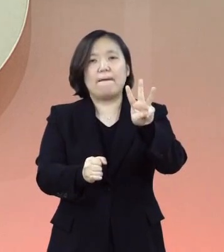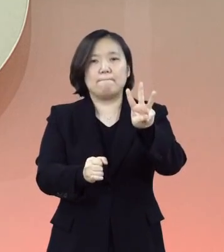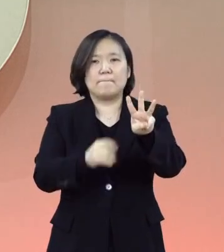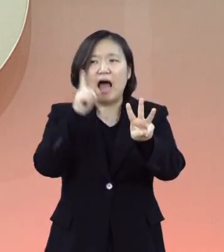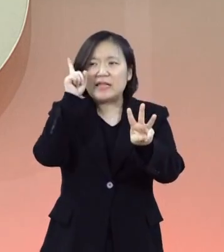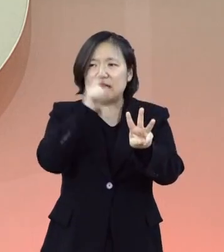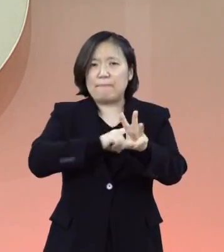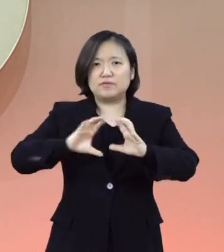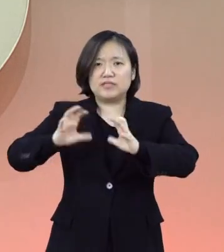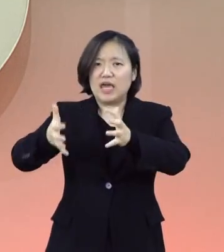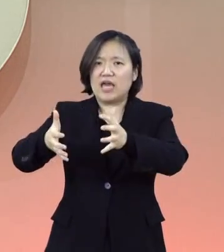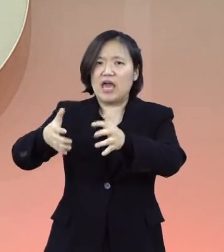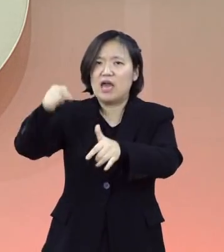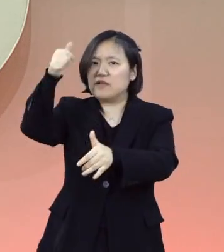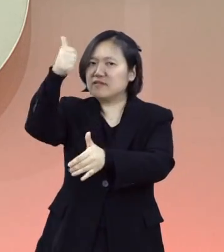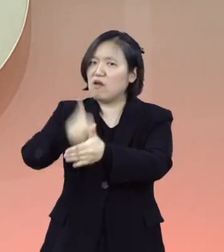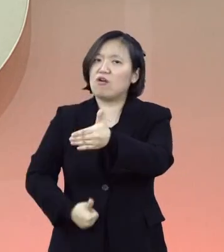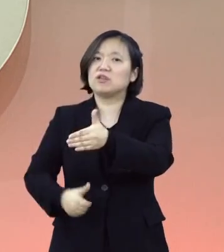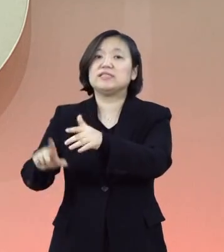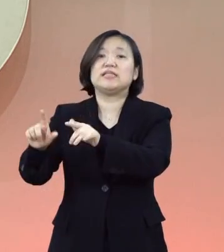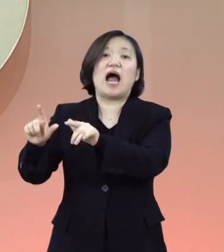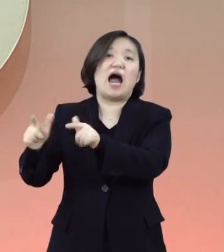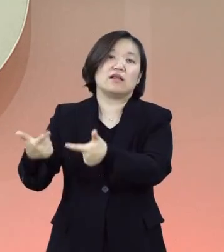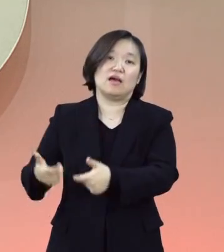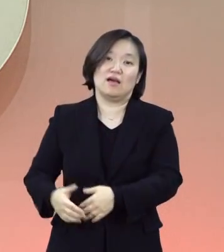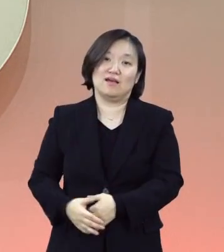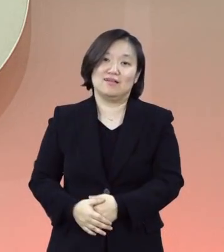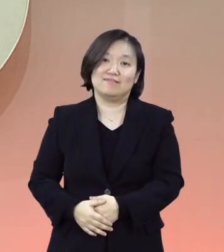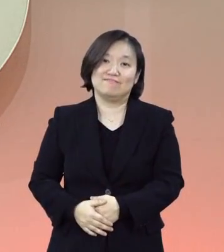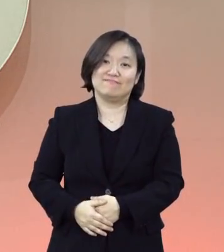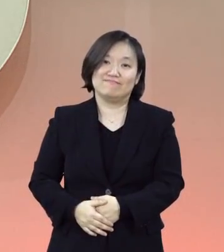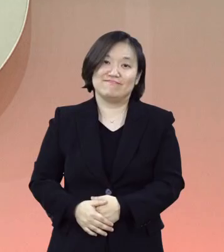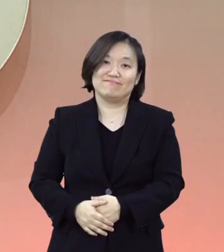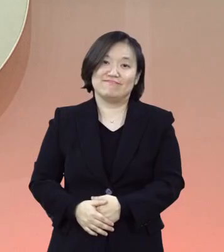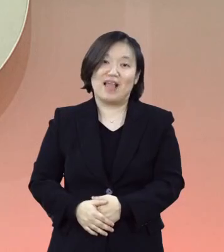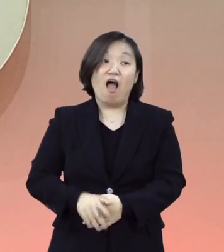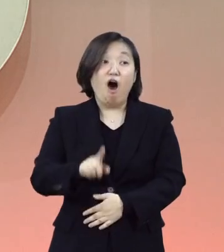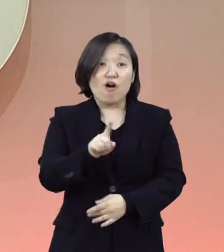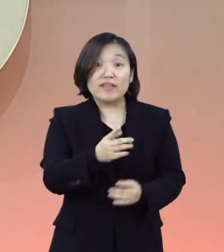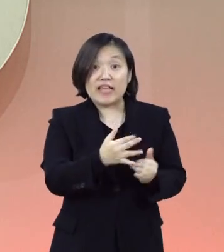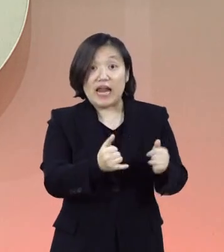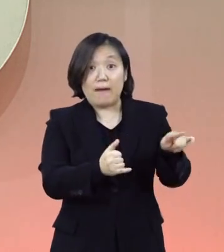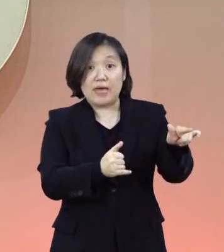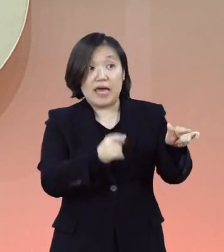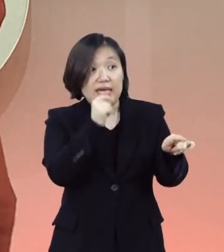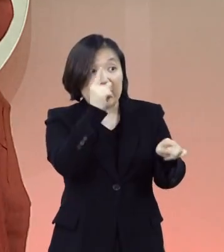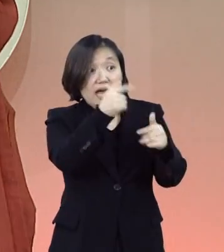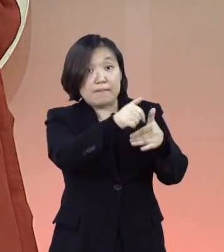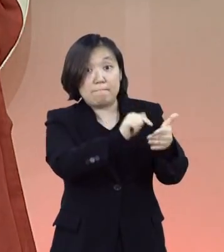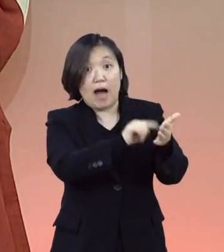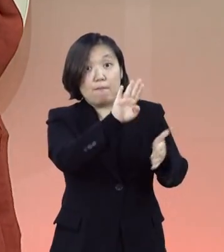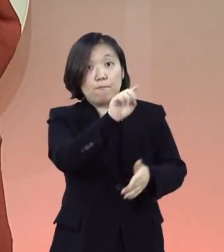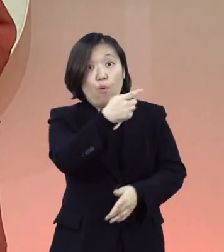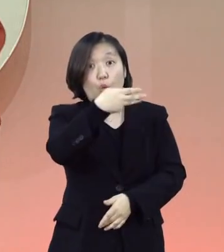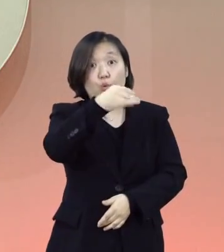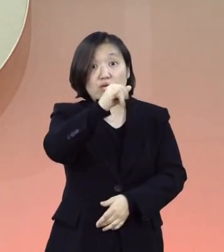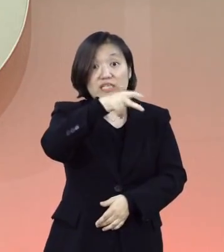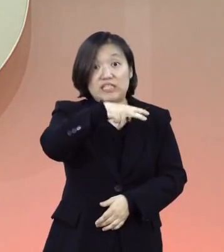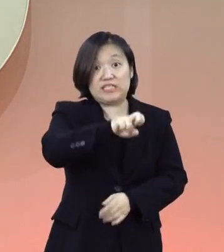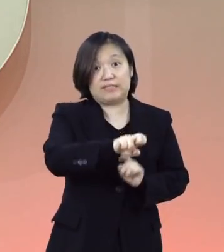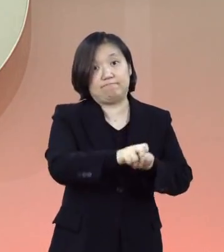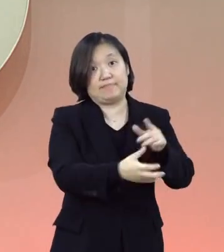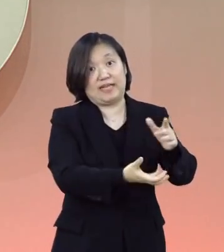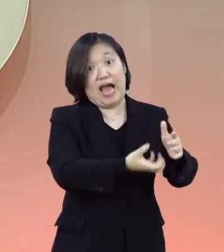않는다. 어떤 중생이 이 보리심을 일으킨 것만 하더라도 이 세상에 헤아릴 수